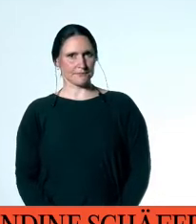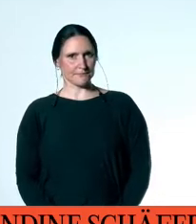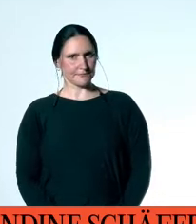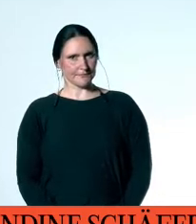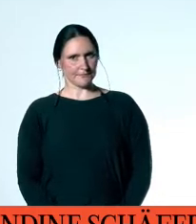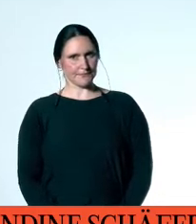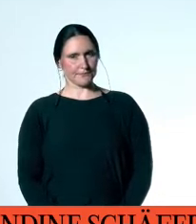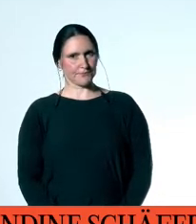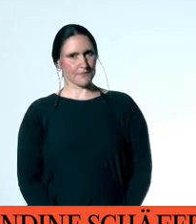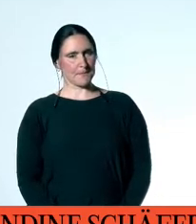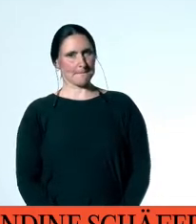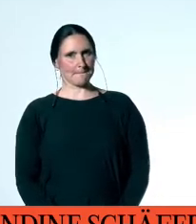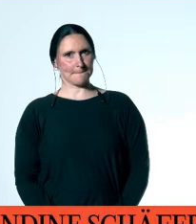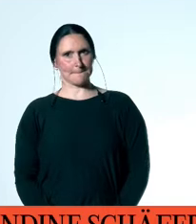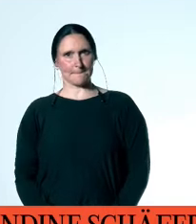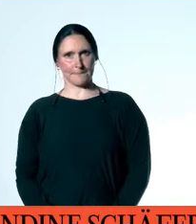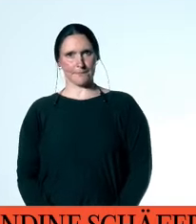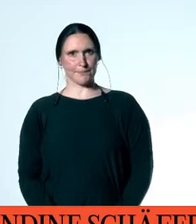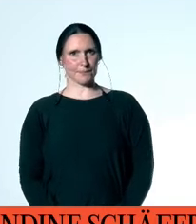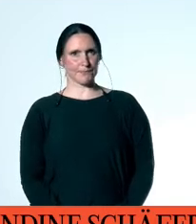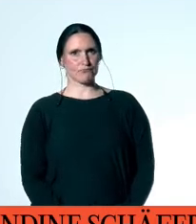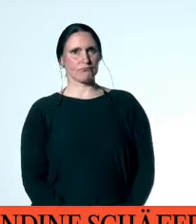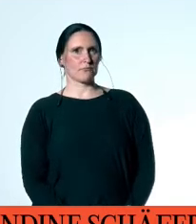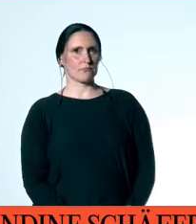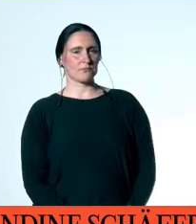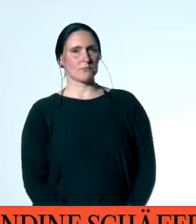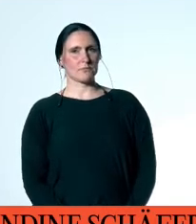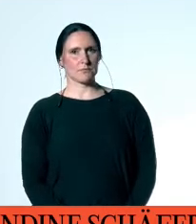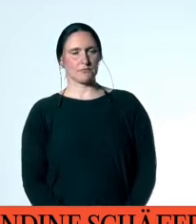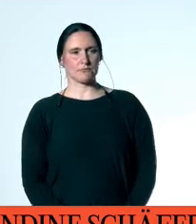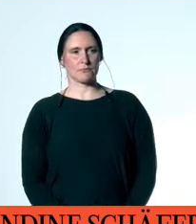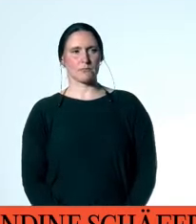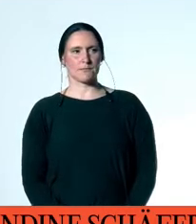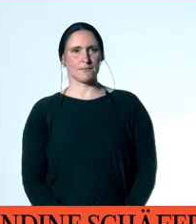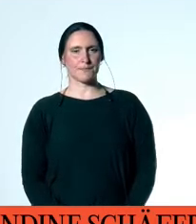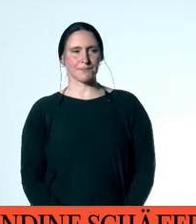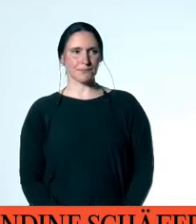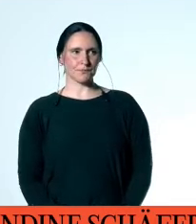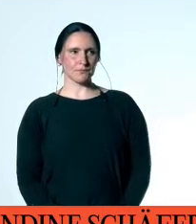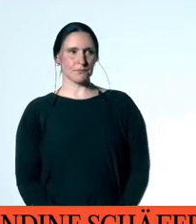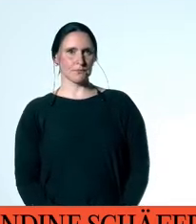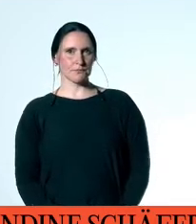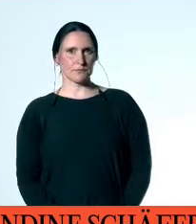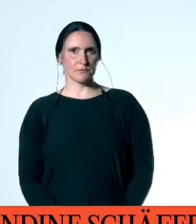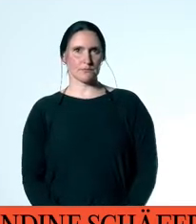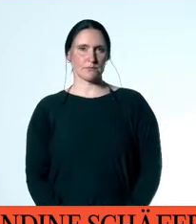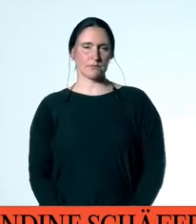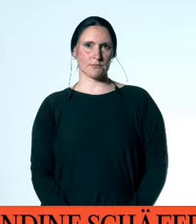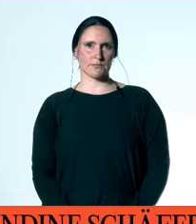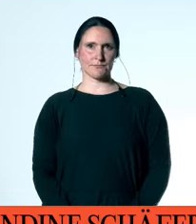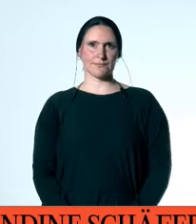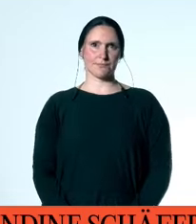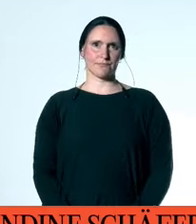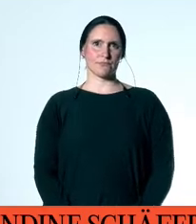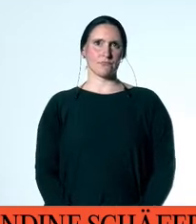als Kunstschaffende tätig zu sein. Das heißt, wir kommen zusammen, wir sind kreativ, wir